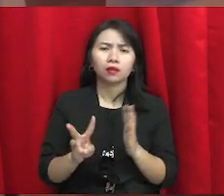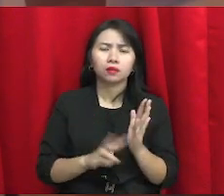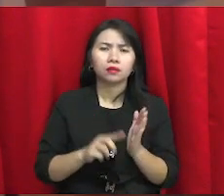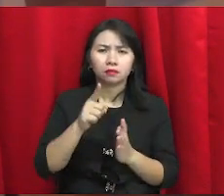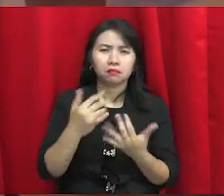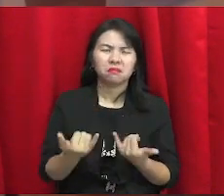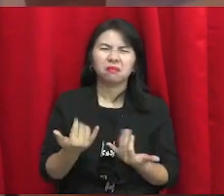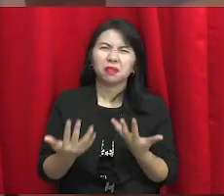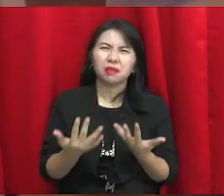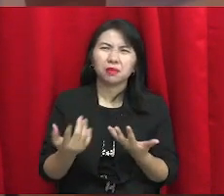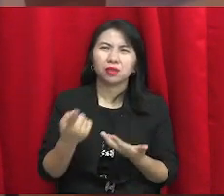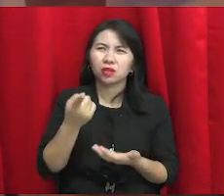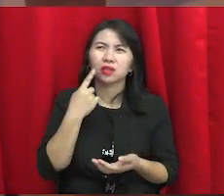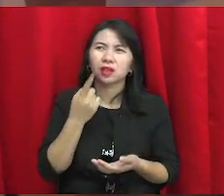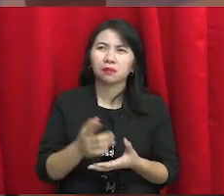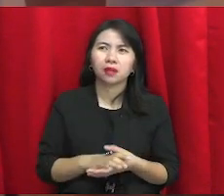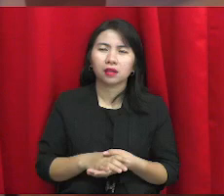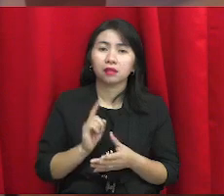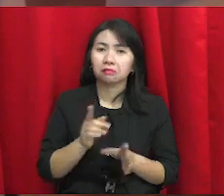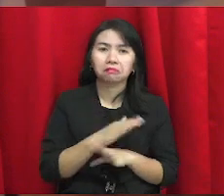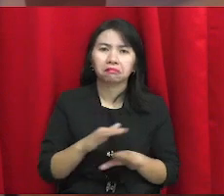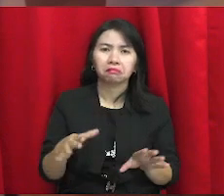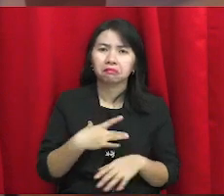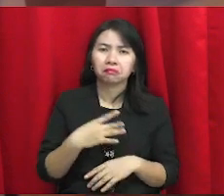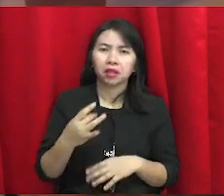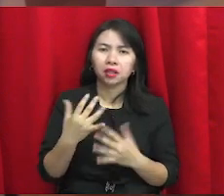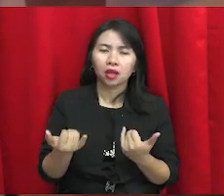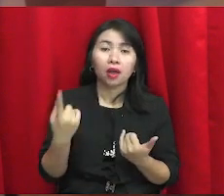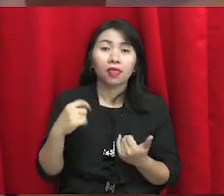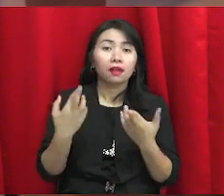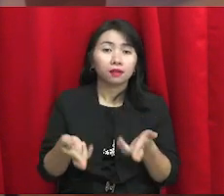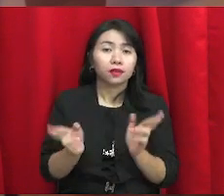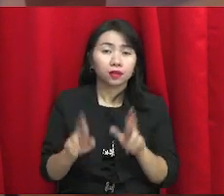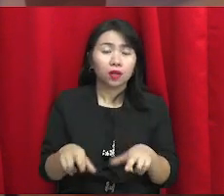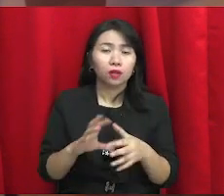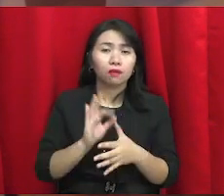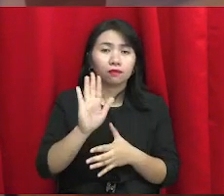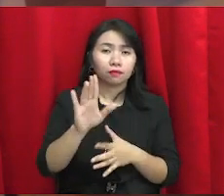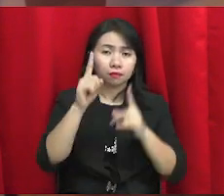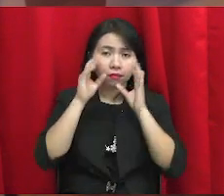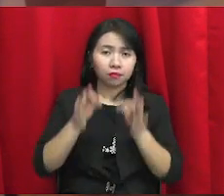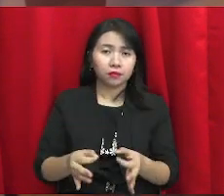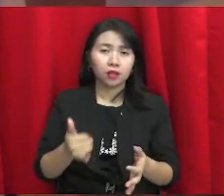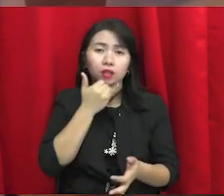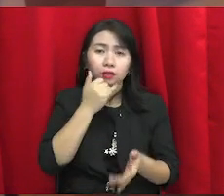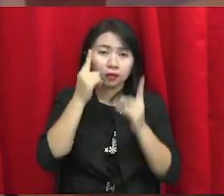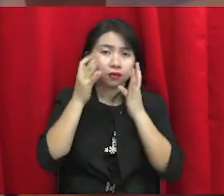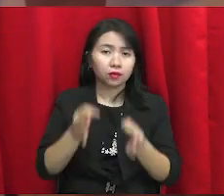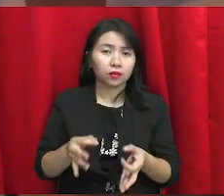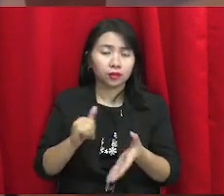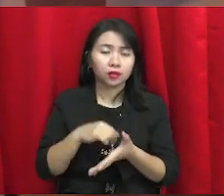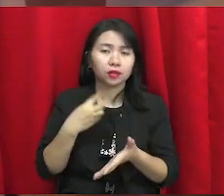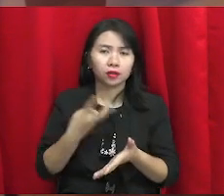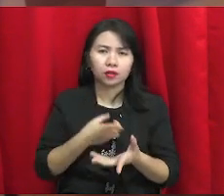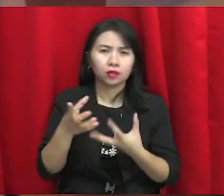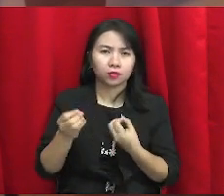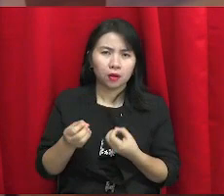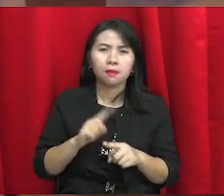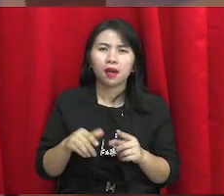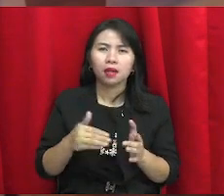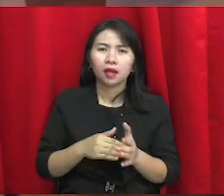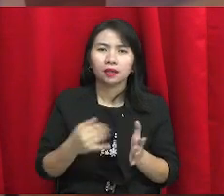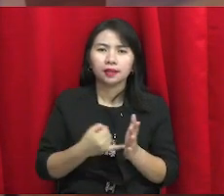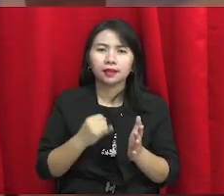ngayon, maaaring sa ngayon, hindi mo pa nakikita yung bunga ng iyong desisyon, yung maling desisyon na ating pong ginagawa. Pero ang